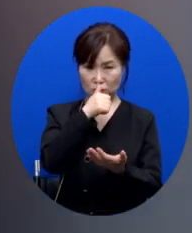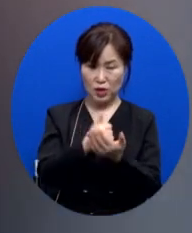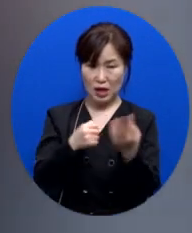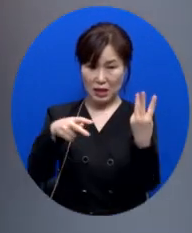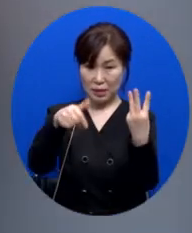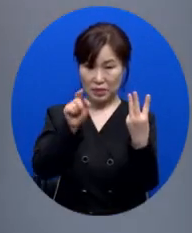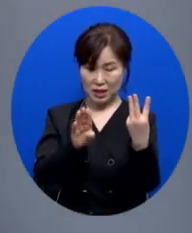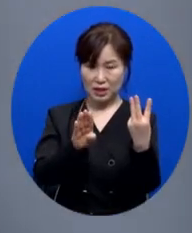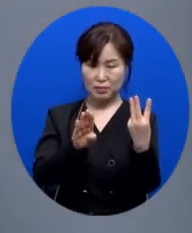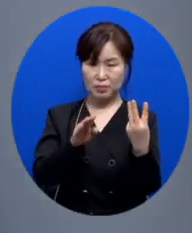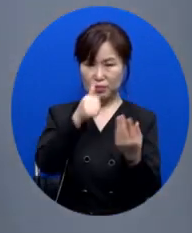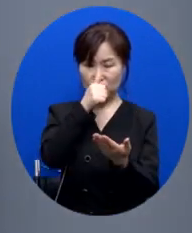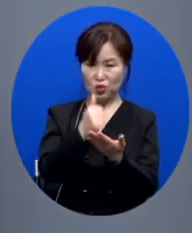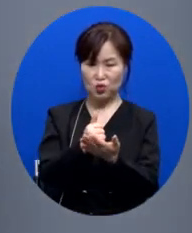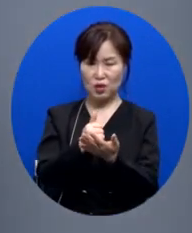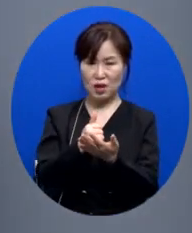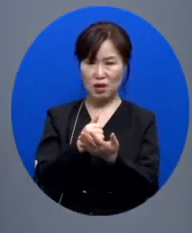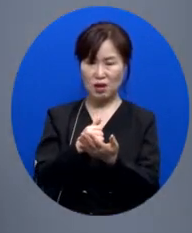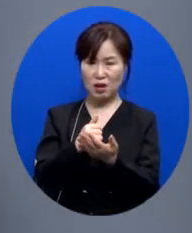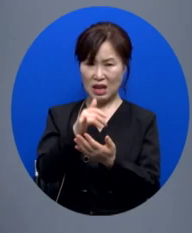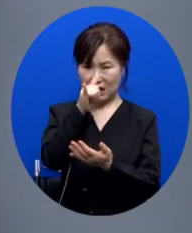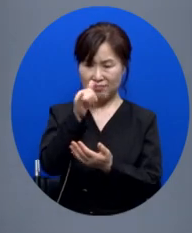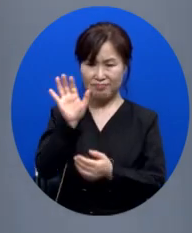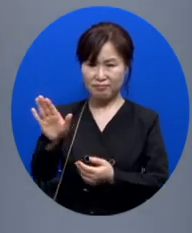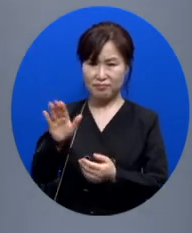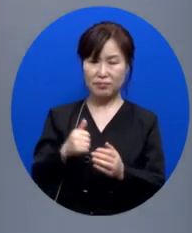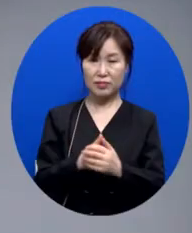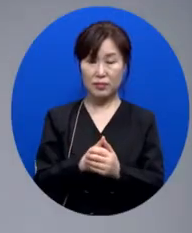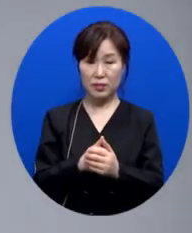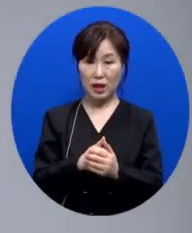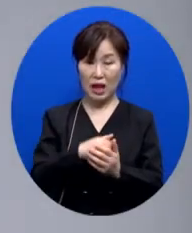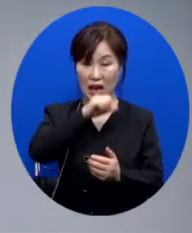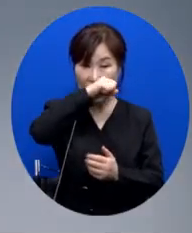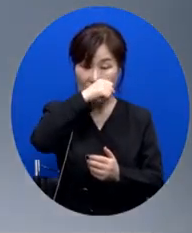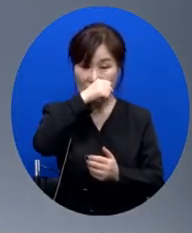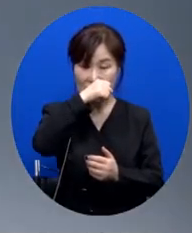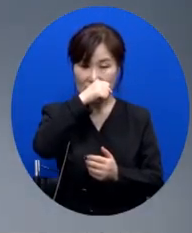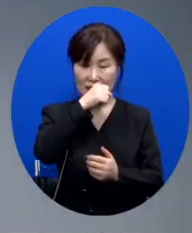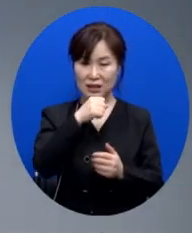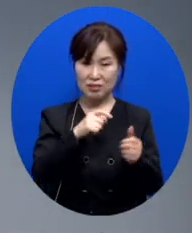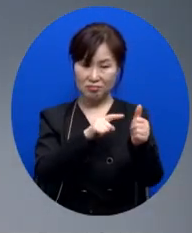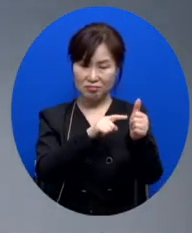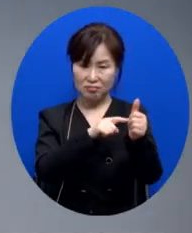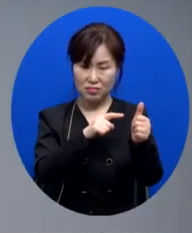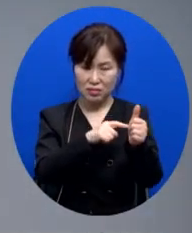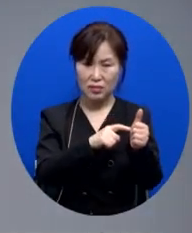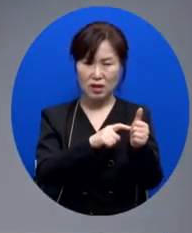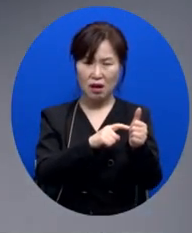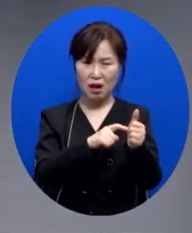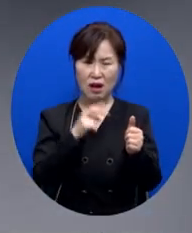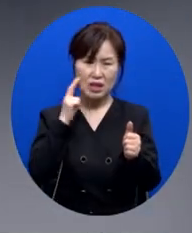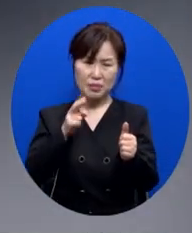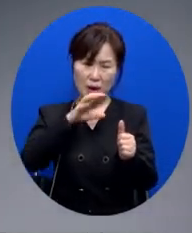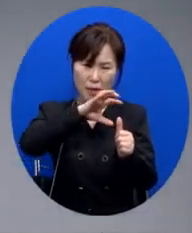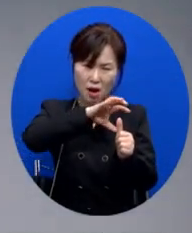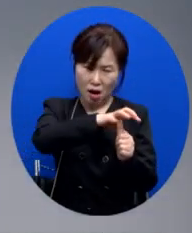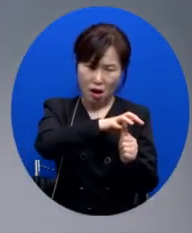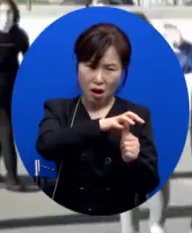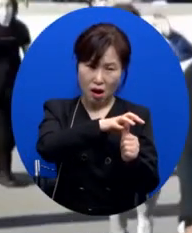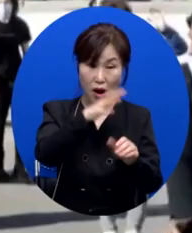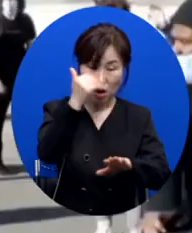지난해 5월 태깅 경찰관들이 위조 지폐를 사용하려던 흙에 조지 플로이드 를 과 행해진 앞에 숨지게 하면서